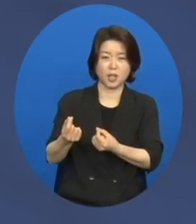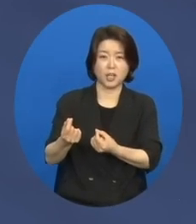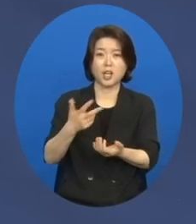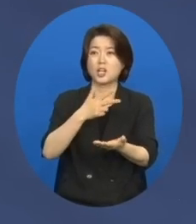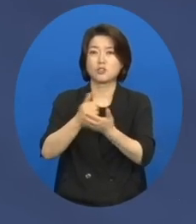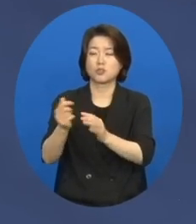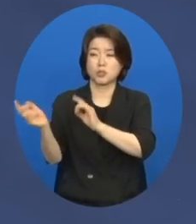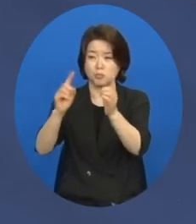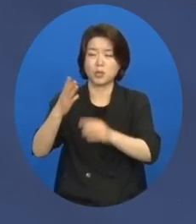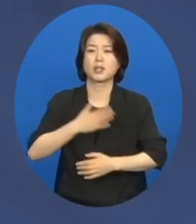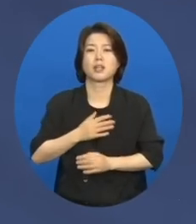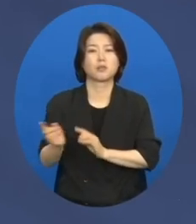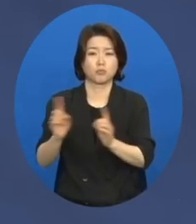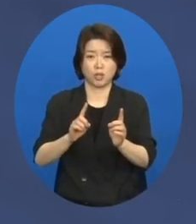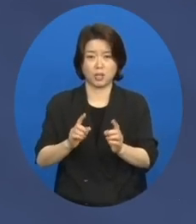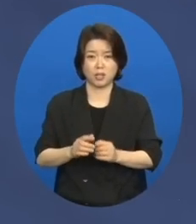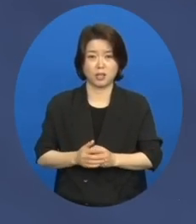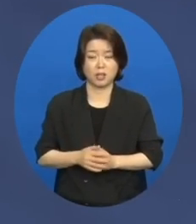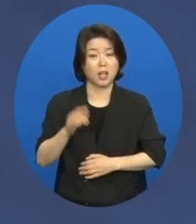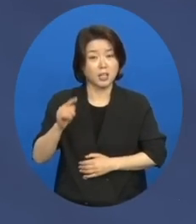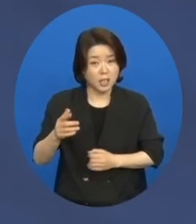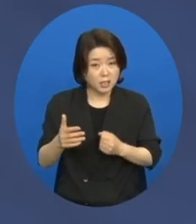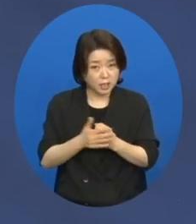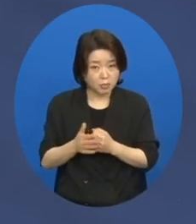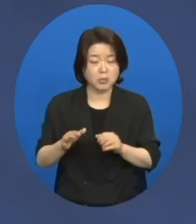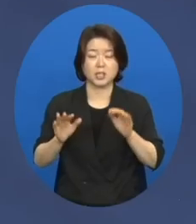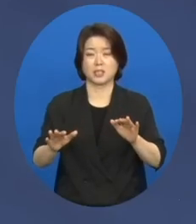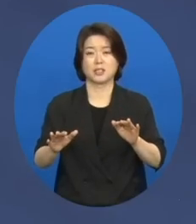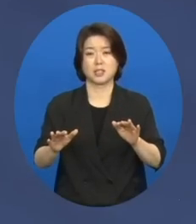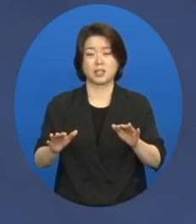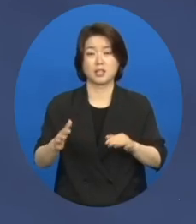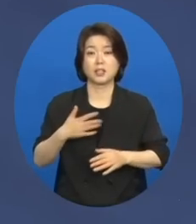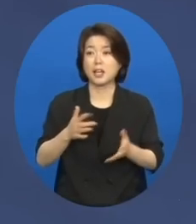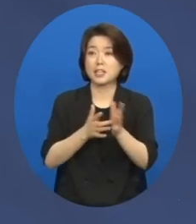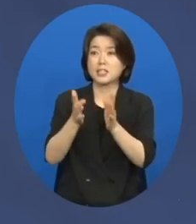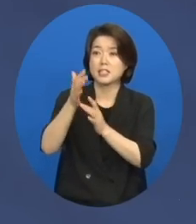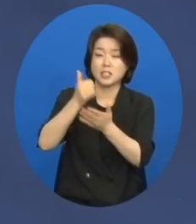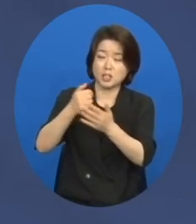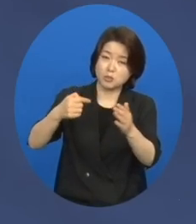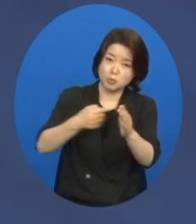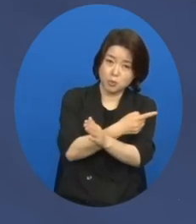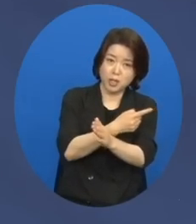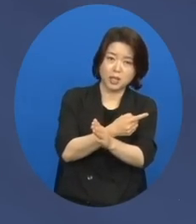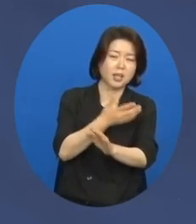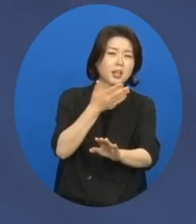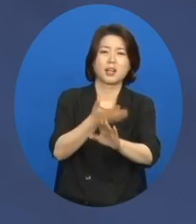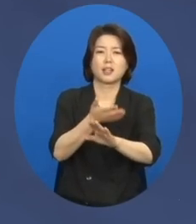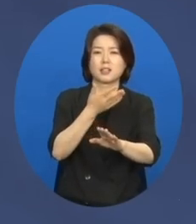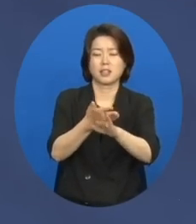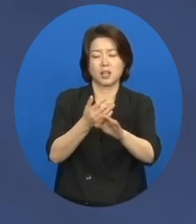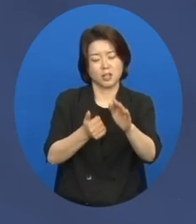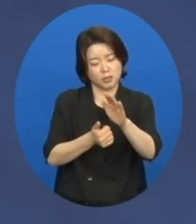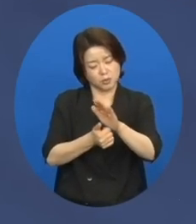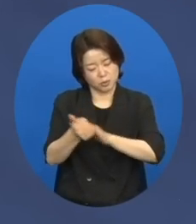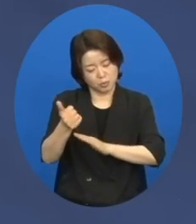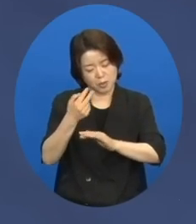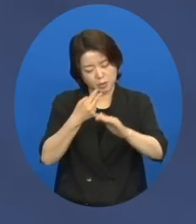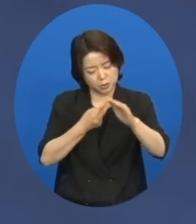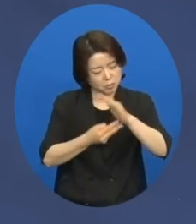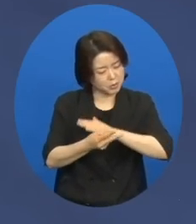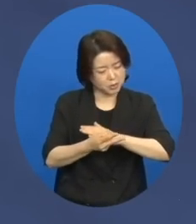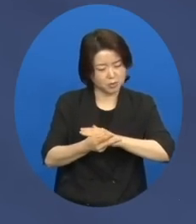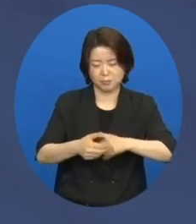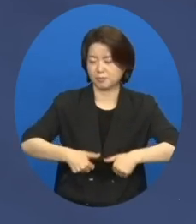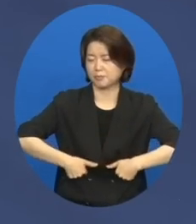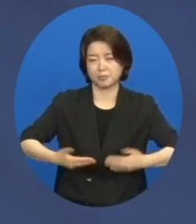주님 부활 내 부활. 그래서 이제는 나 예수님 말고 다른 소망도 비전도 다른 거